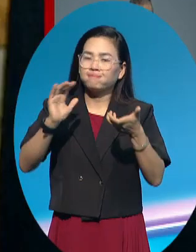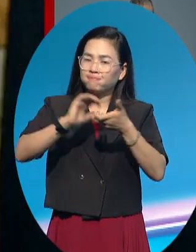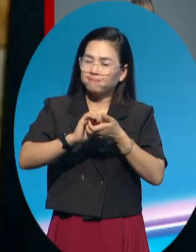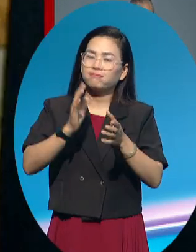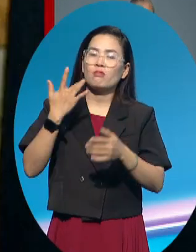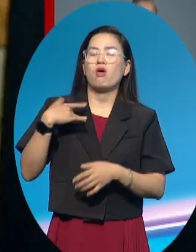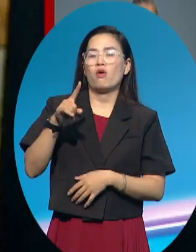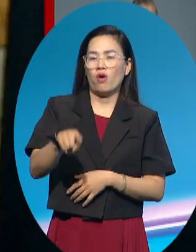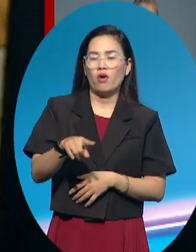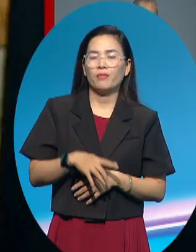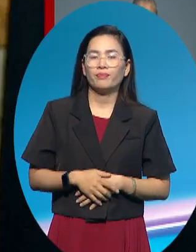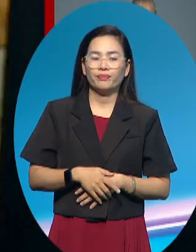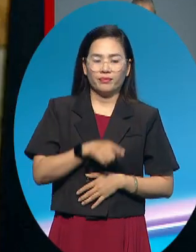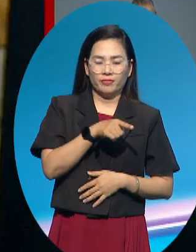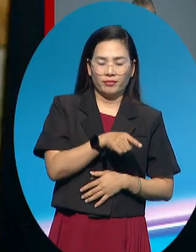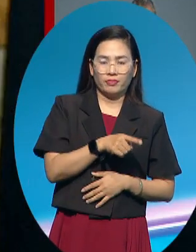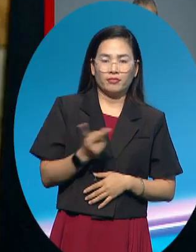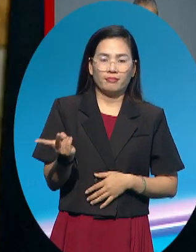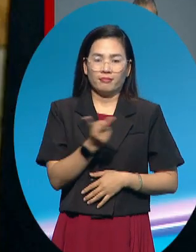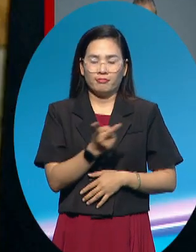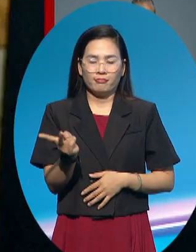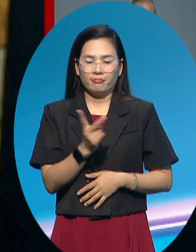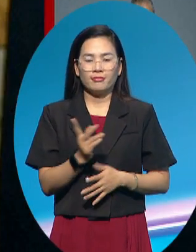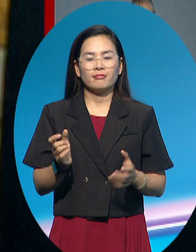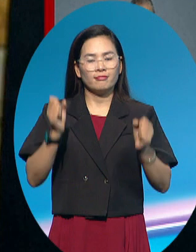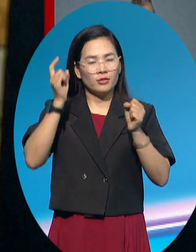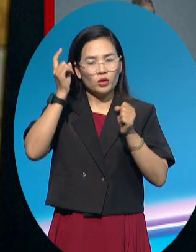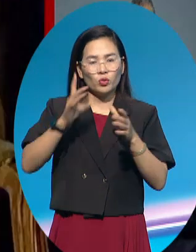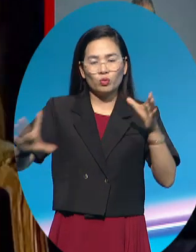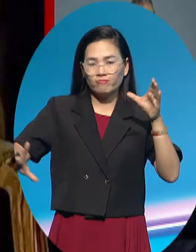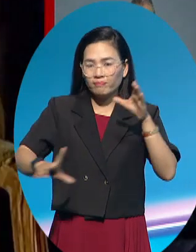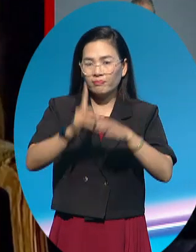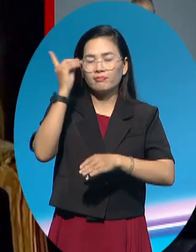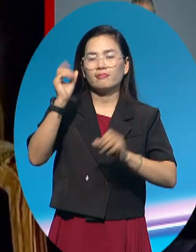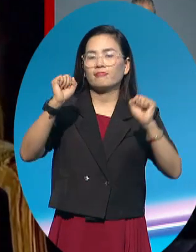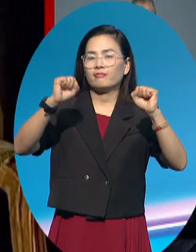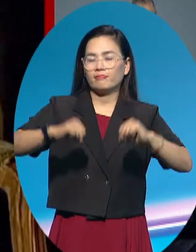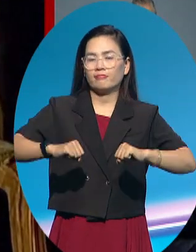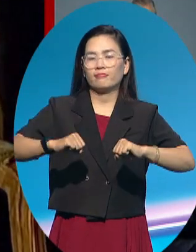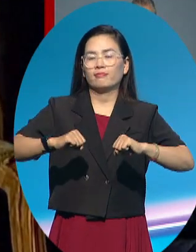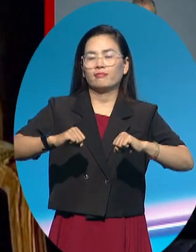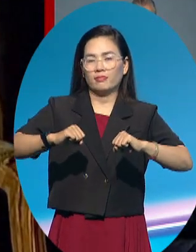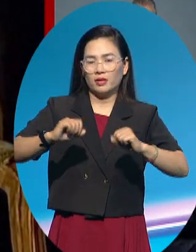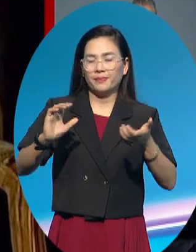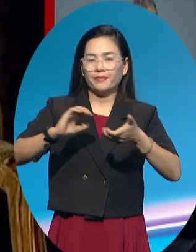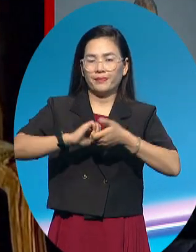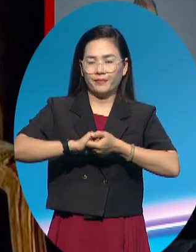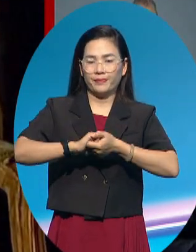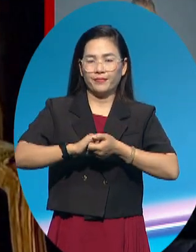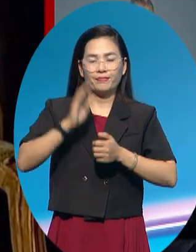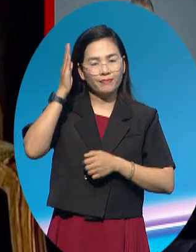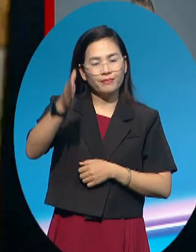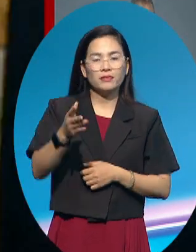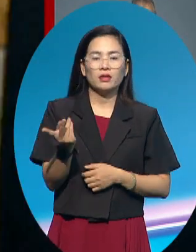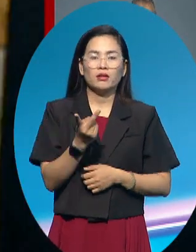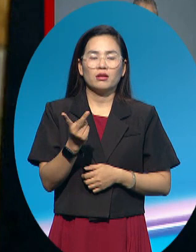thống I cập ncc cho biết hai nhà lãnh đạo đã nhất trí thành lập một ủy ban chung về hợp tác giữa hai nước cũng trong họp báo Hai